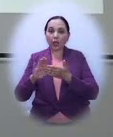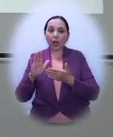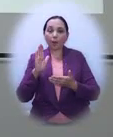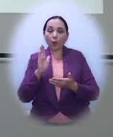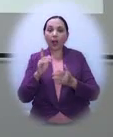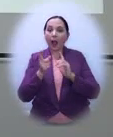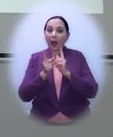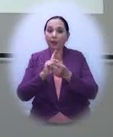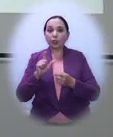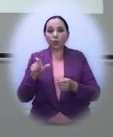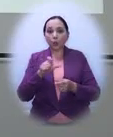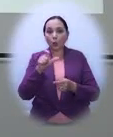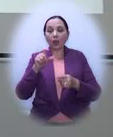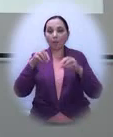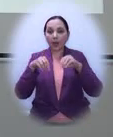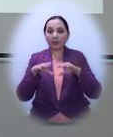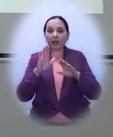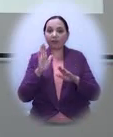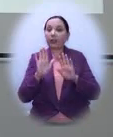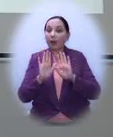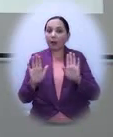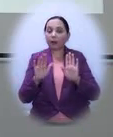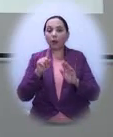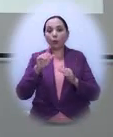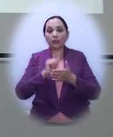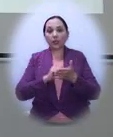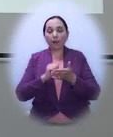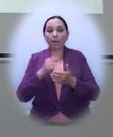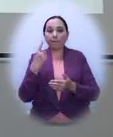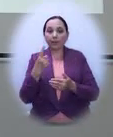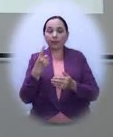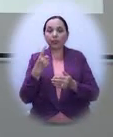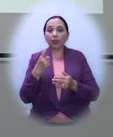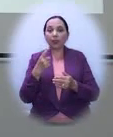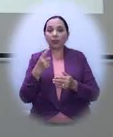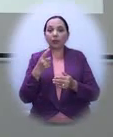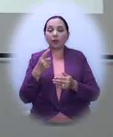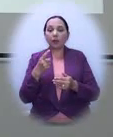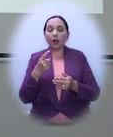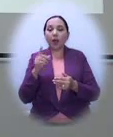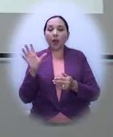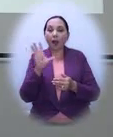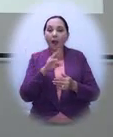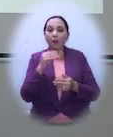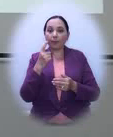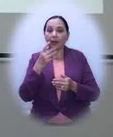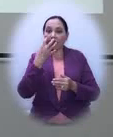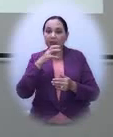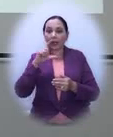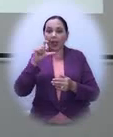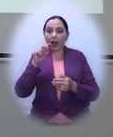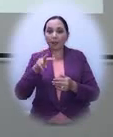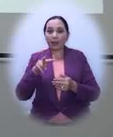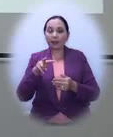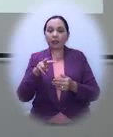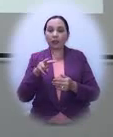qo'yilmaydi. Almashtirish yo'li bilan bartaraf etiladi. Buning sabablaridan biriki, har bir qizdirish